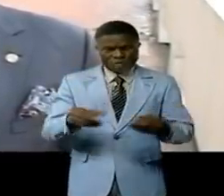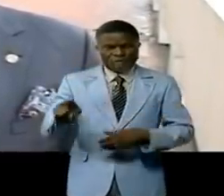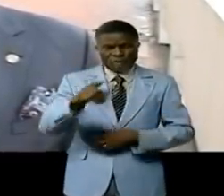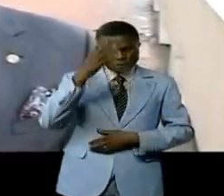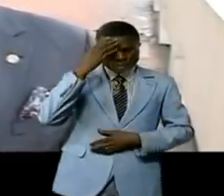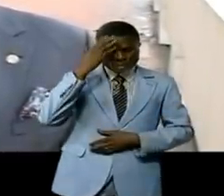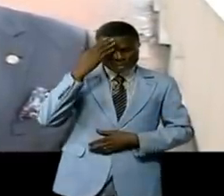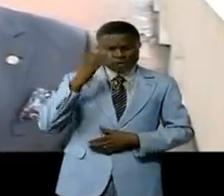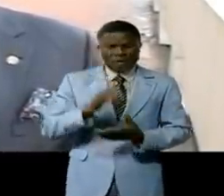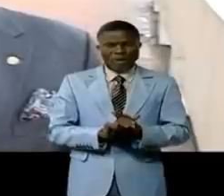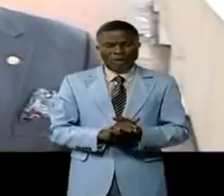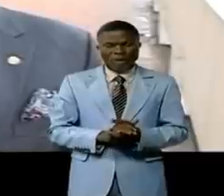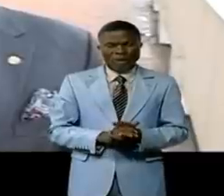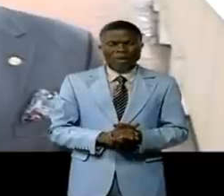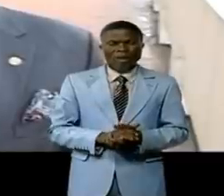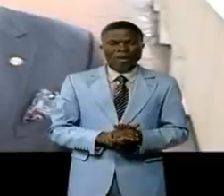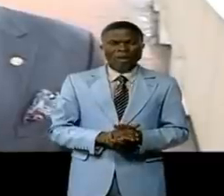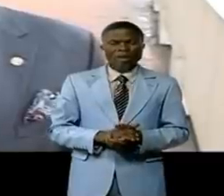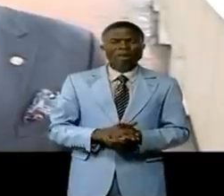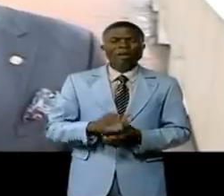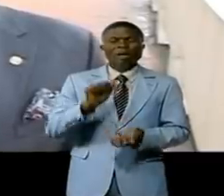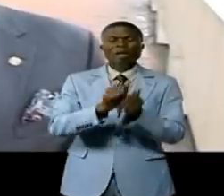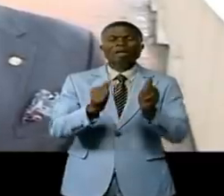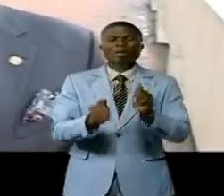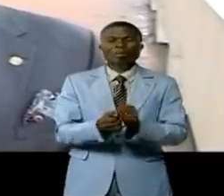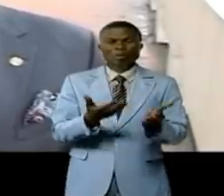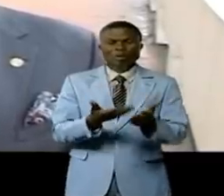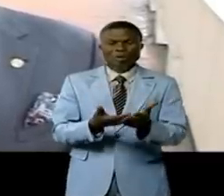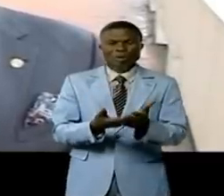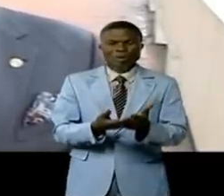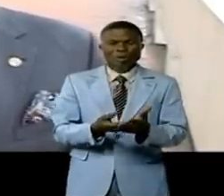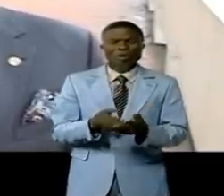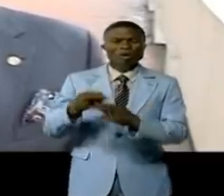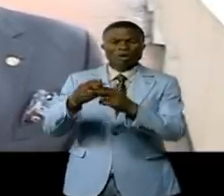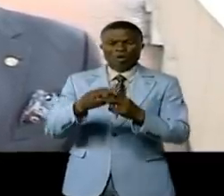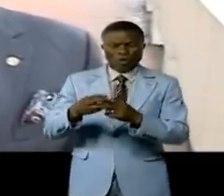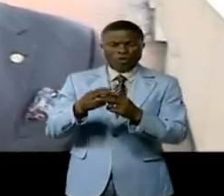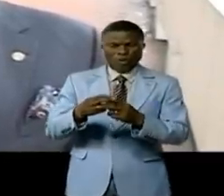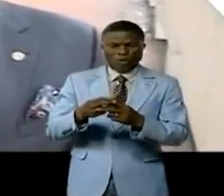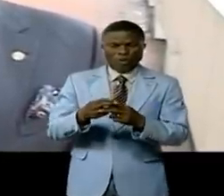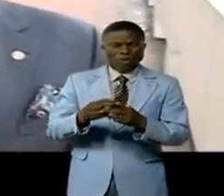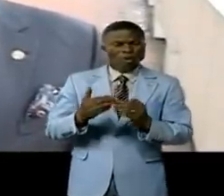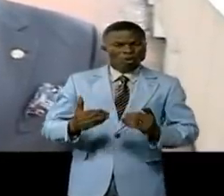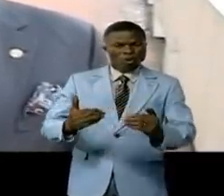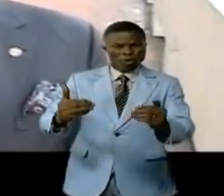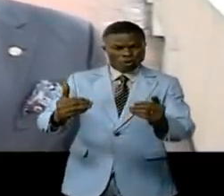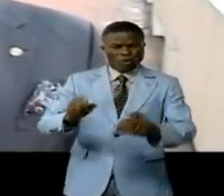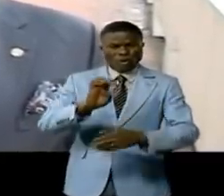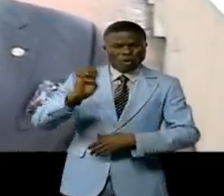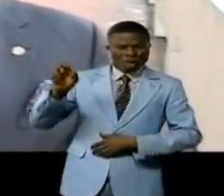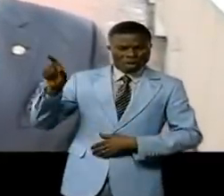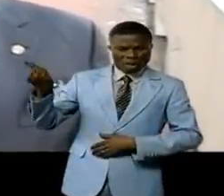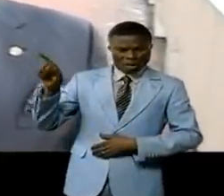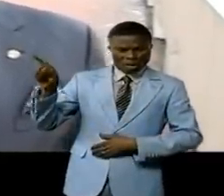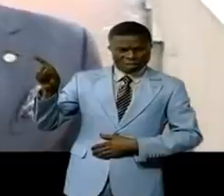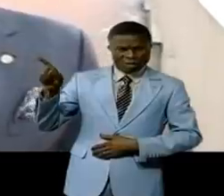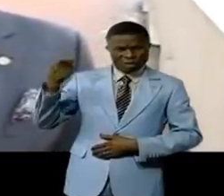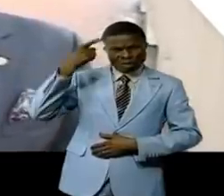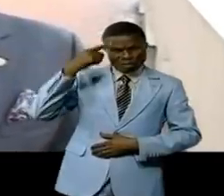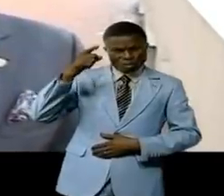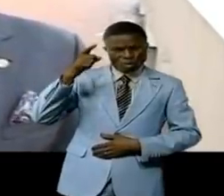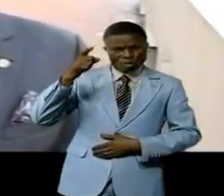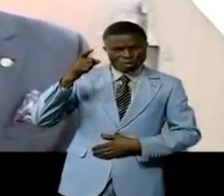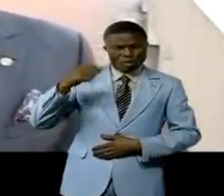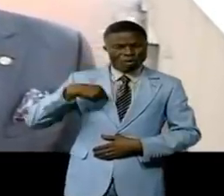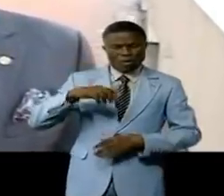savez, il y a toujours la question éminemment sécuritaire qui se pose au niveau de l'Est où, malgré tout ce